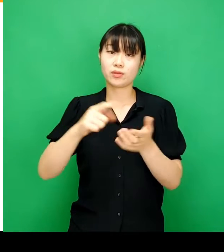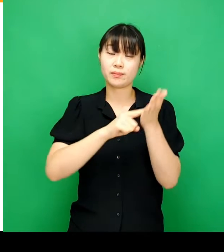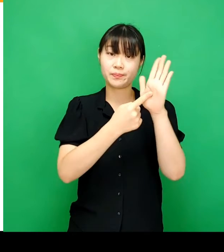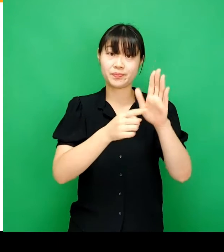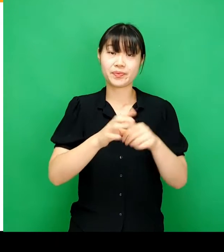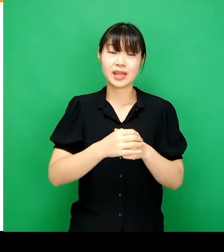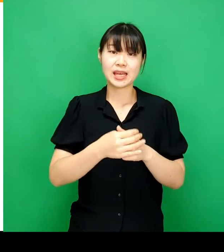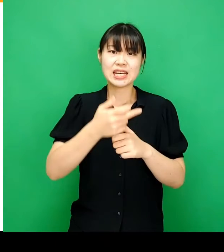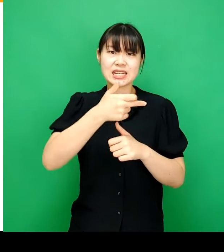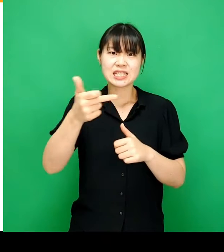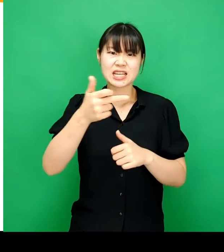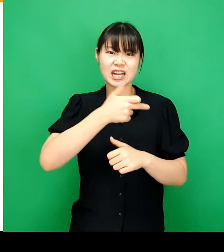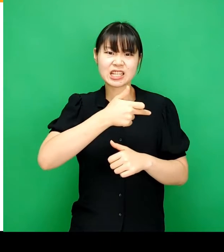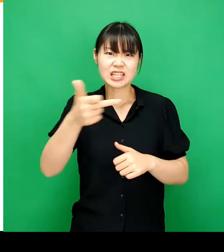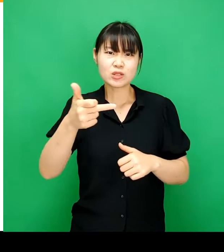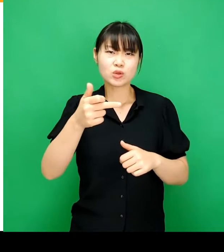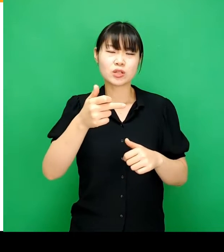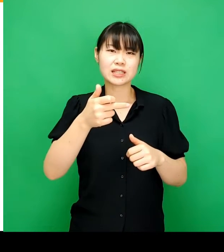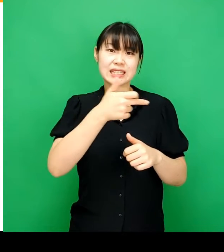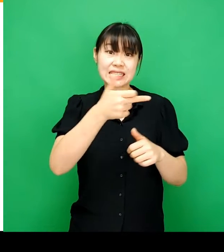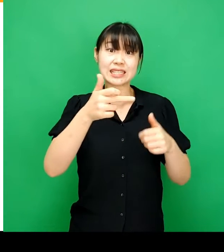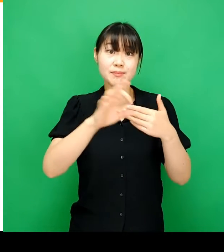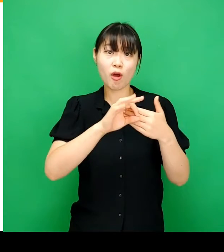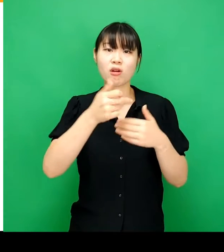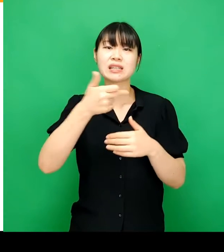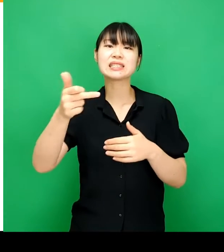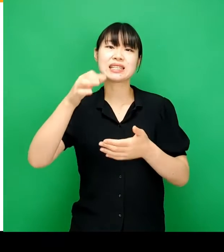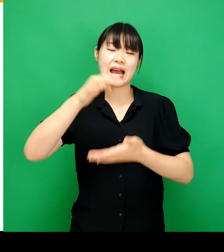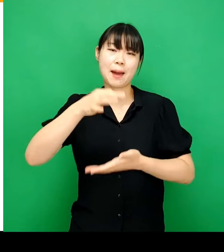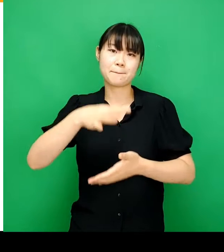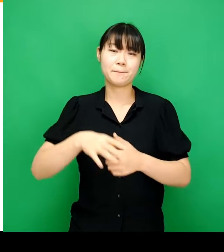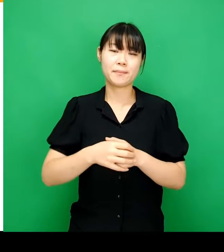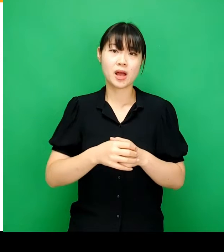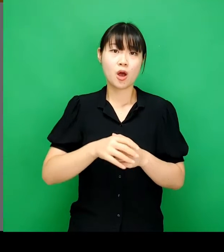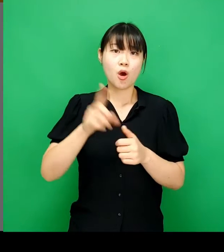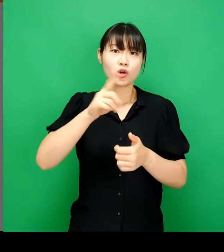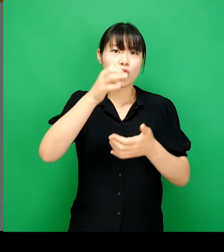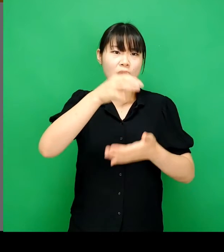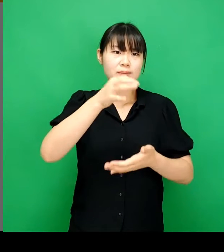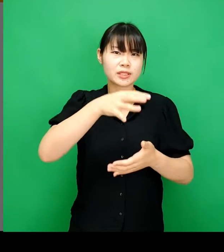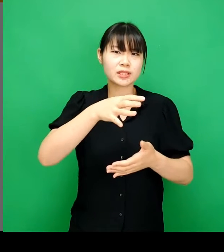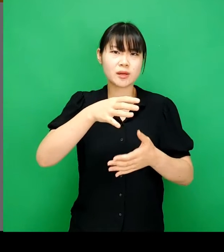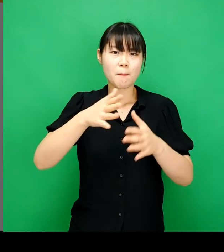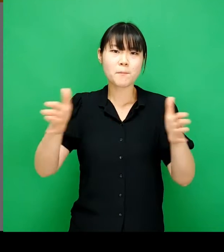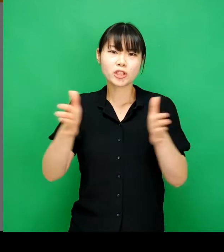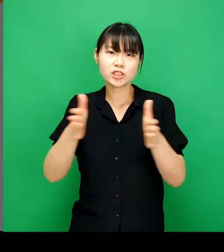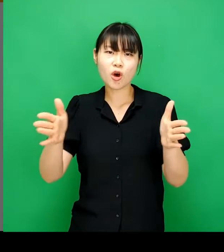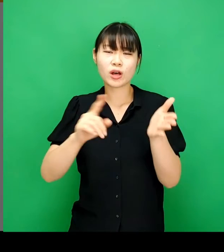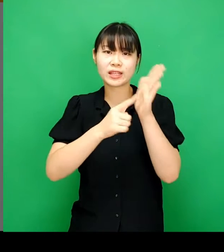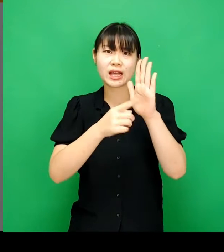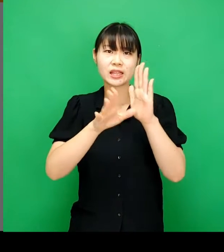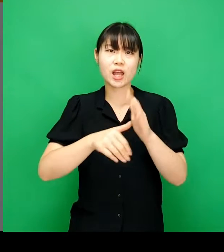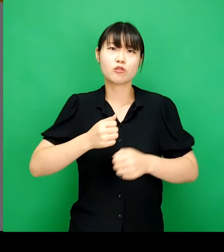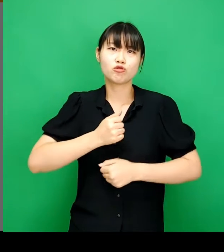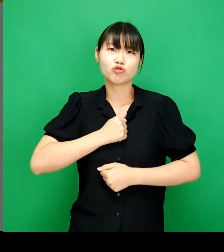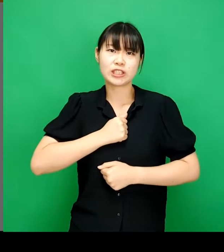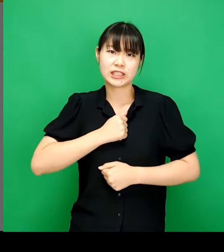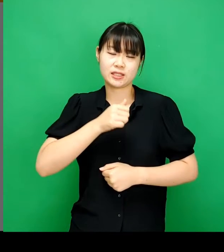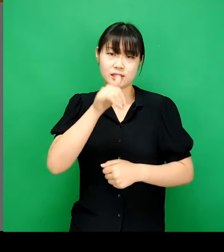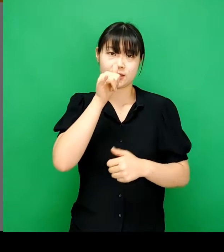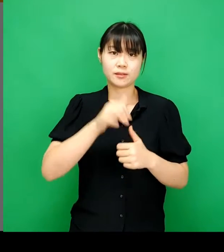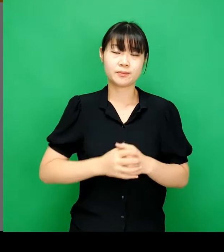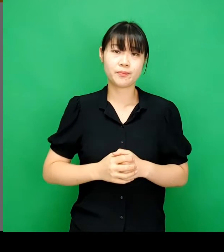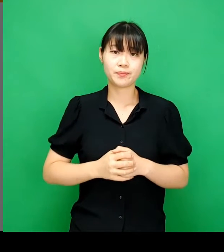데이터를 나타내는데요. 크기가 클수록 큰 값을 나타냅니다. 어떤 값을 면적이나 부피로 나타낼